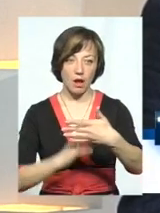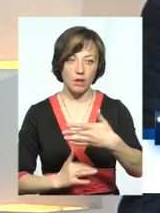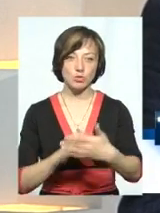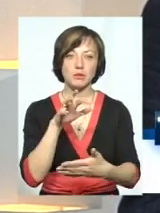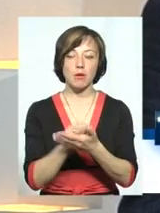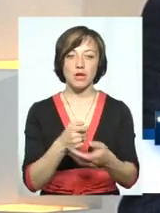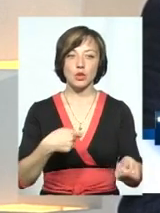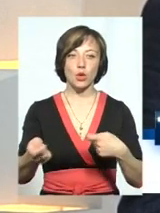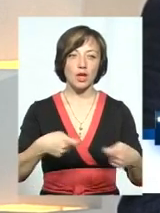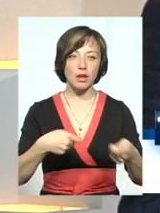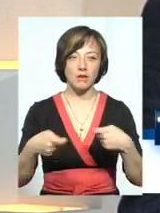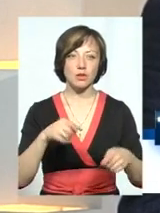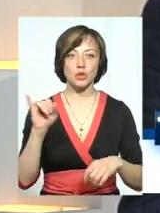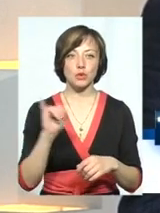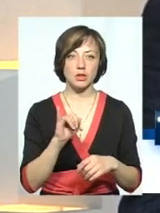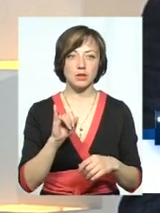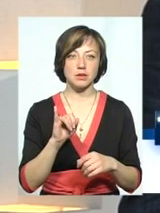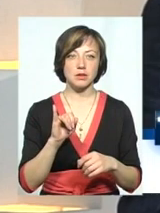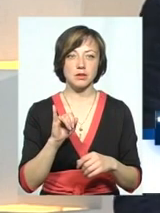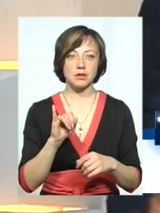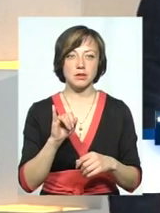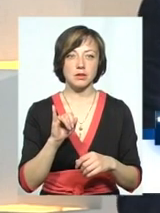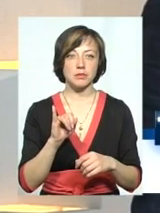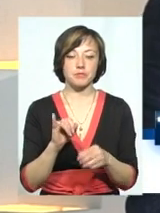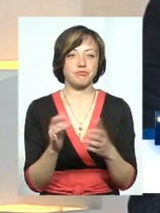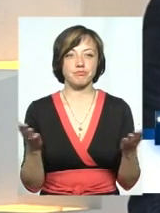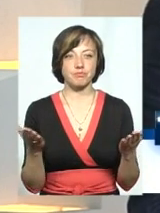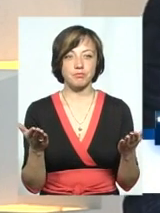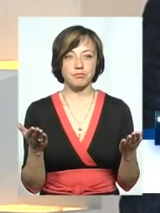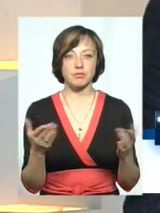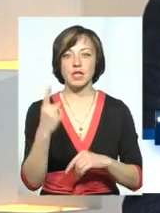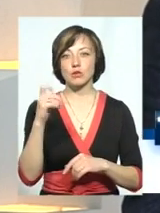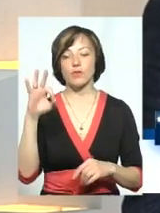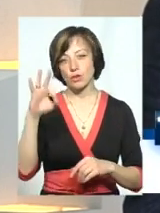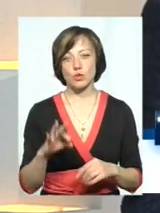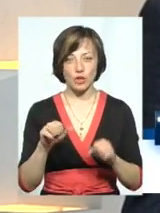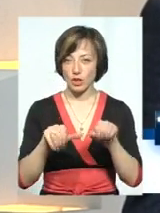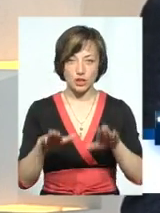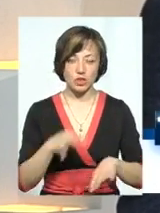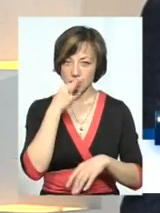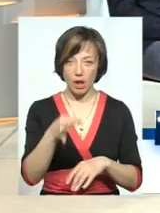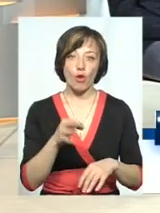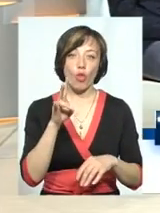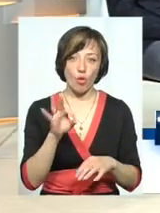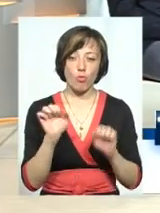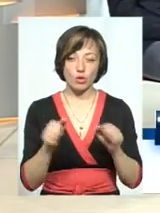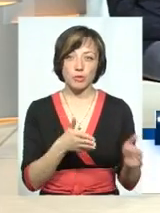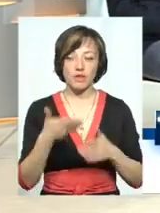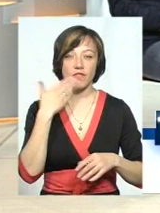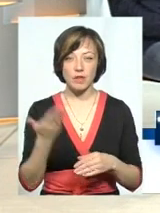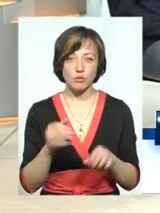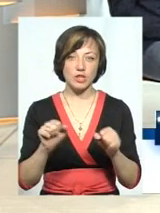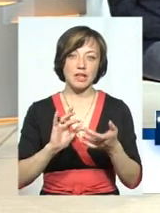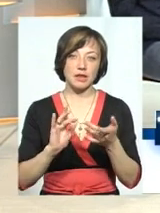займатися торгівлею та, в принципі, на 100% зараз вам рішення не скажу, але ми можемо підготуватися і виступити, можливо,